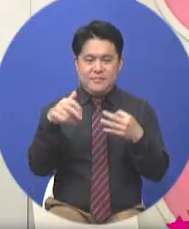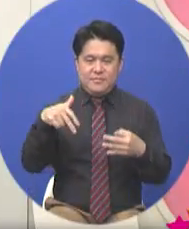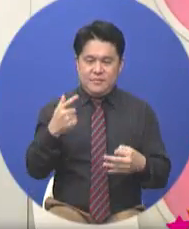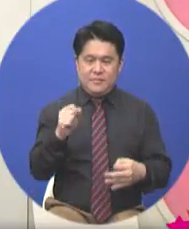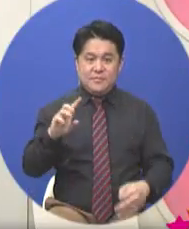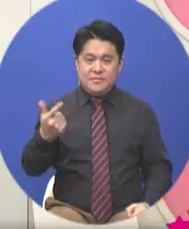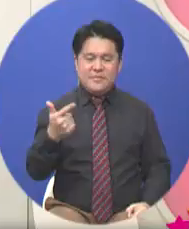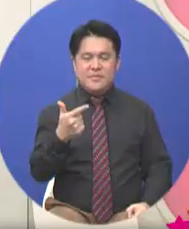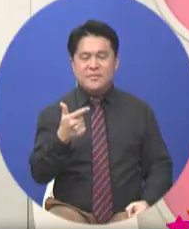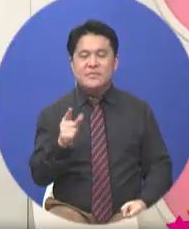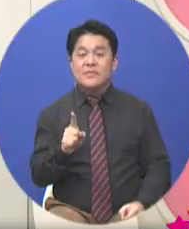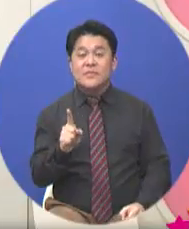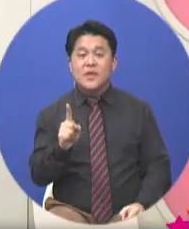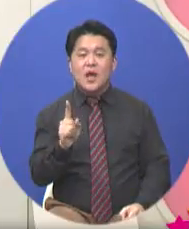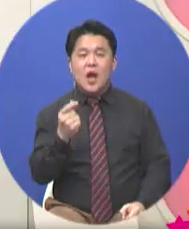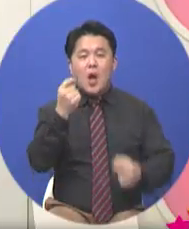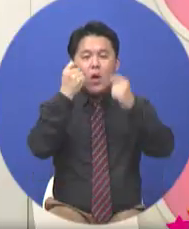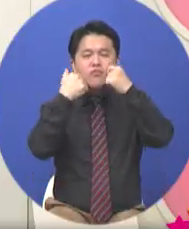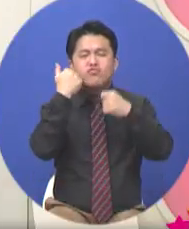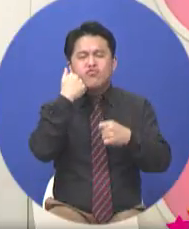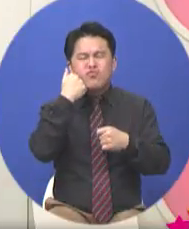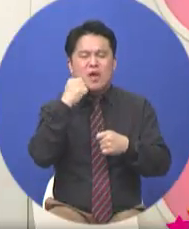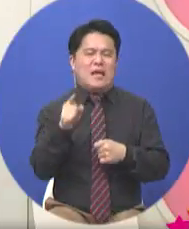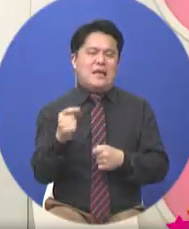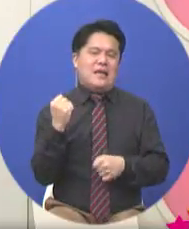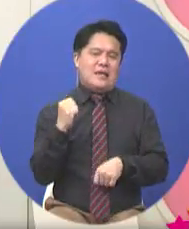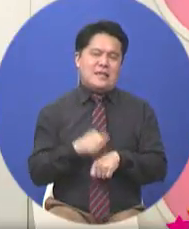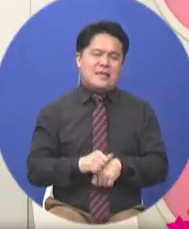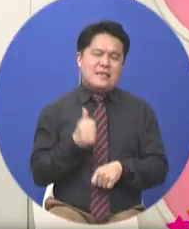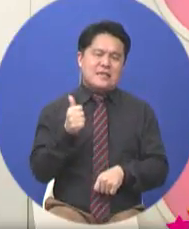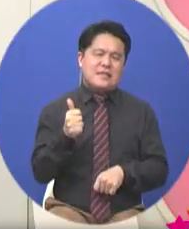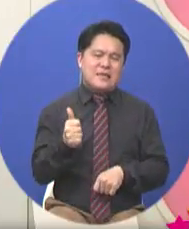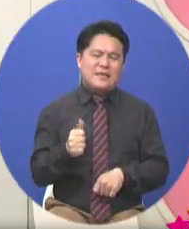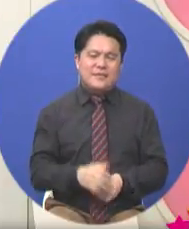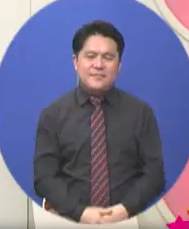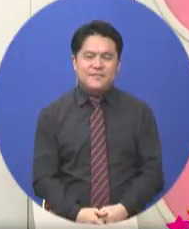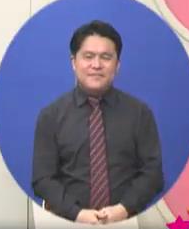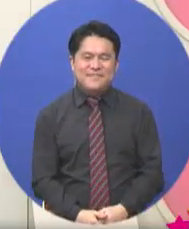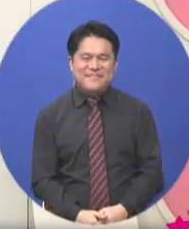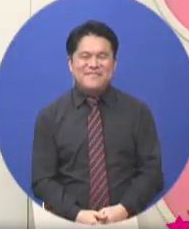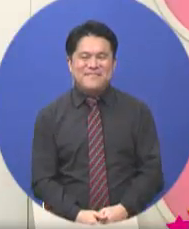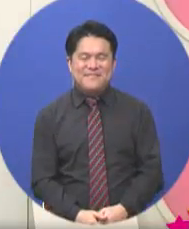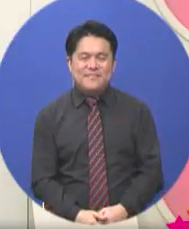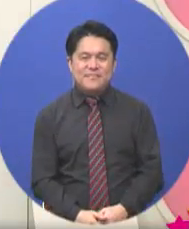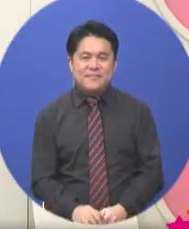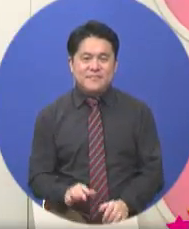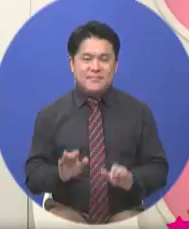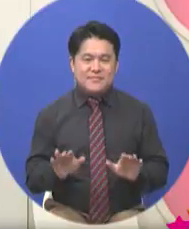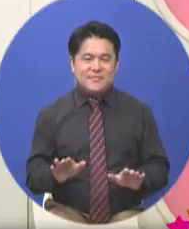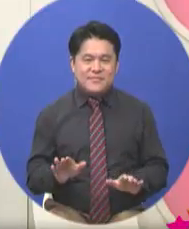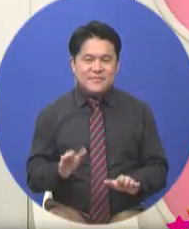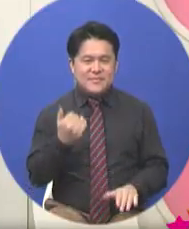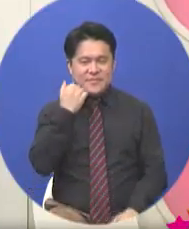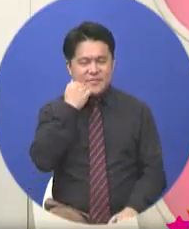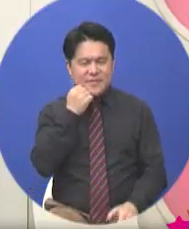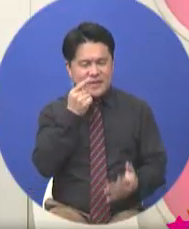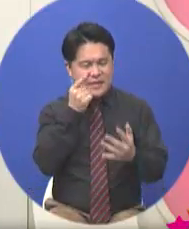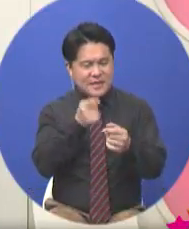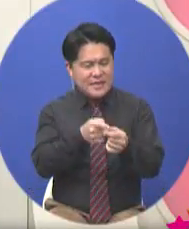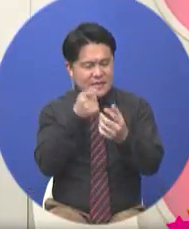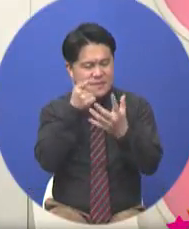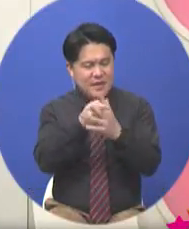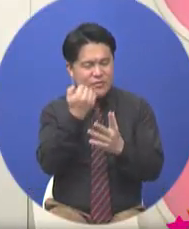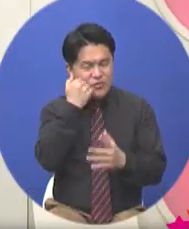3번 김종찬님의 누가 울어. 네. 정말 잘 불러주셨어요. 아유 잘하셨습니다. 예. 저는 누군지 알 것 같아요.